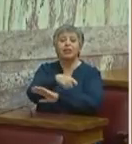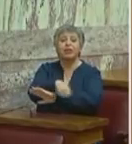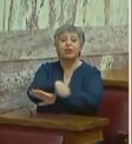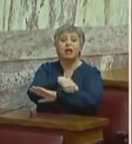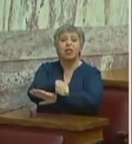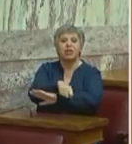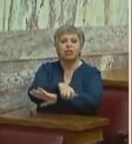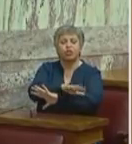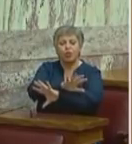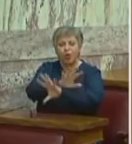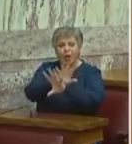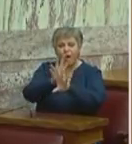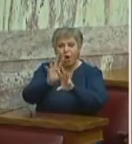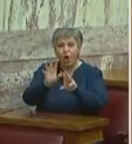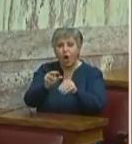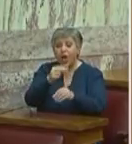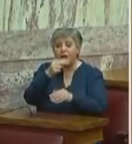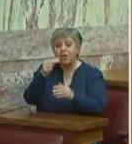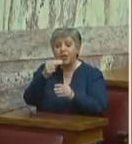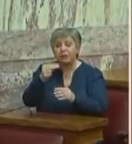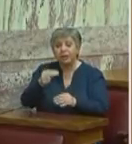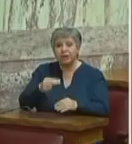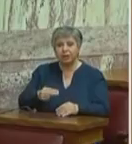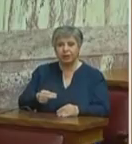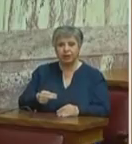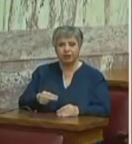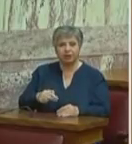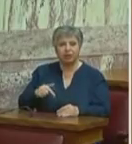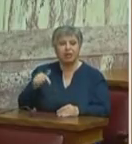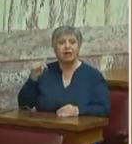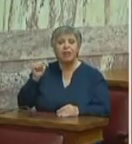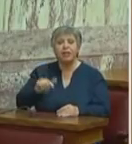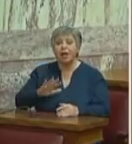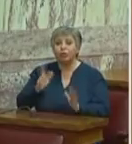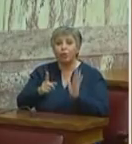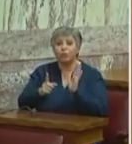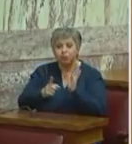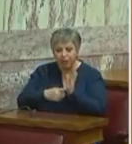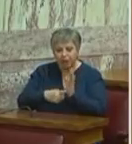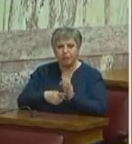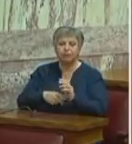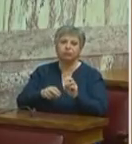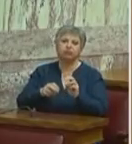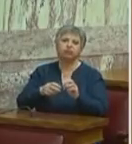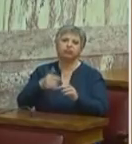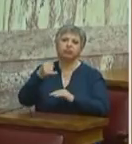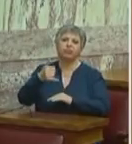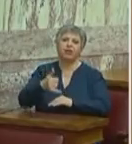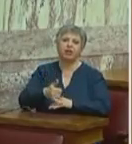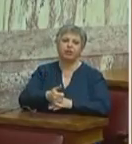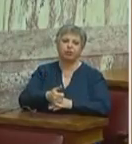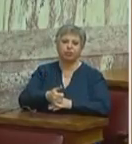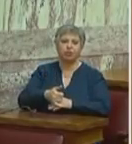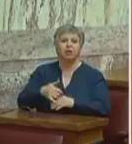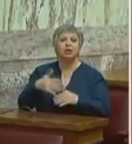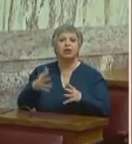τα αδικήματα τα οποία δεν εμπίπτουν στον νόμο περί ευθύνης υπουργών. Συγκεκριμένα, τα αδικήματα που αφορούν